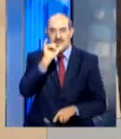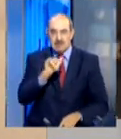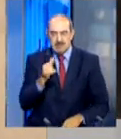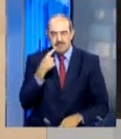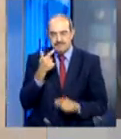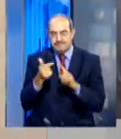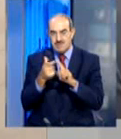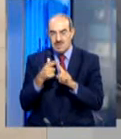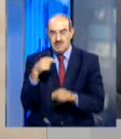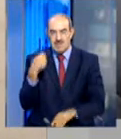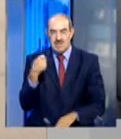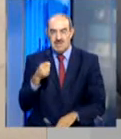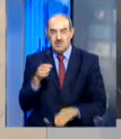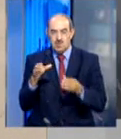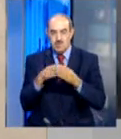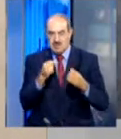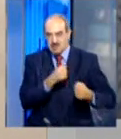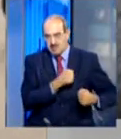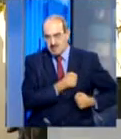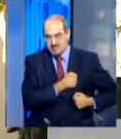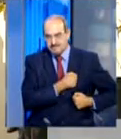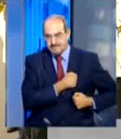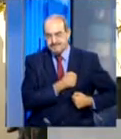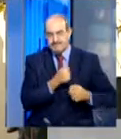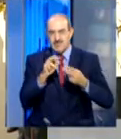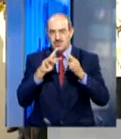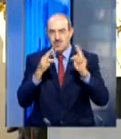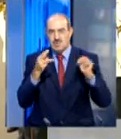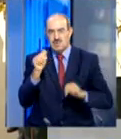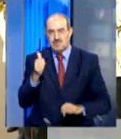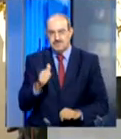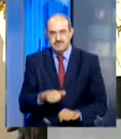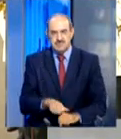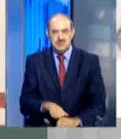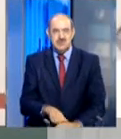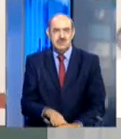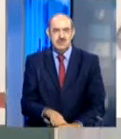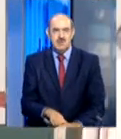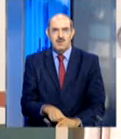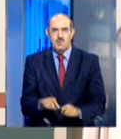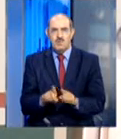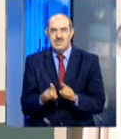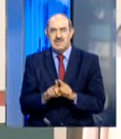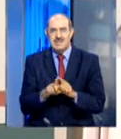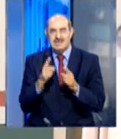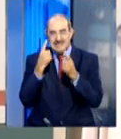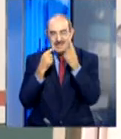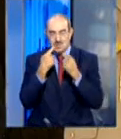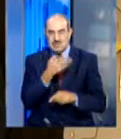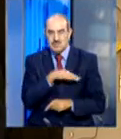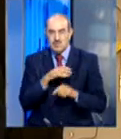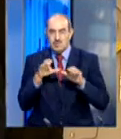الرحمن ورئيس أركان الجيش الوطني الشعبي الفريق أول سعيد شنقريحة ومدير ديوان